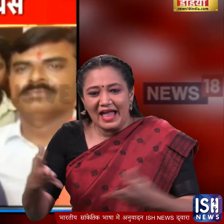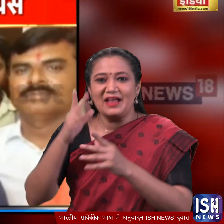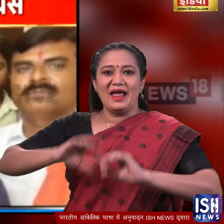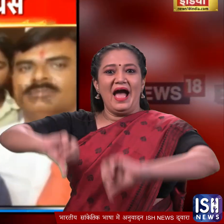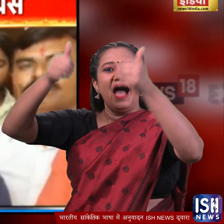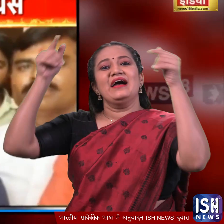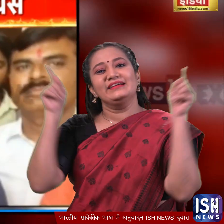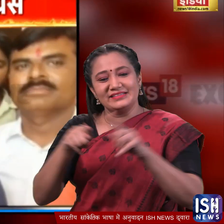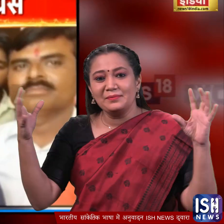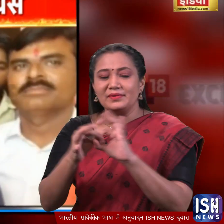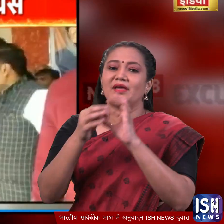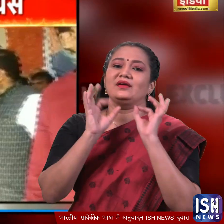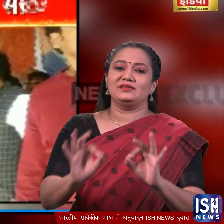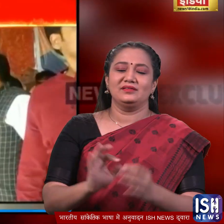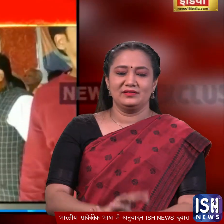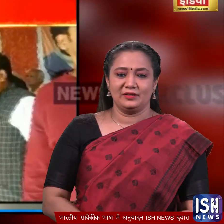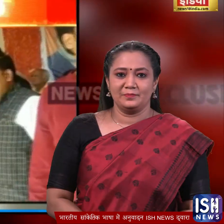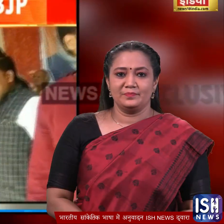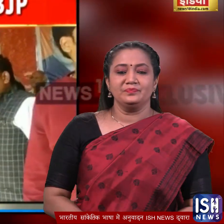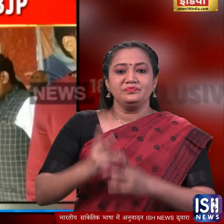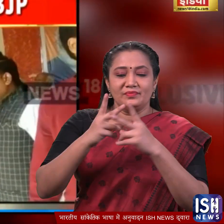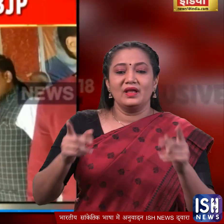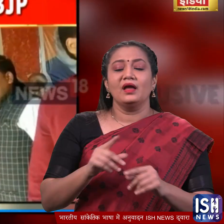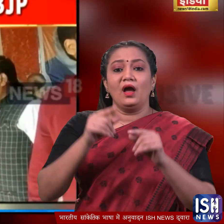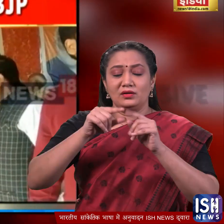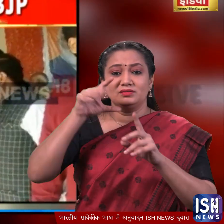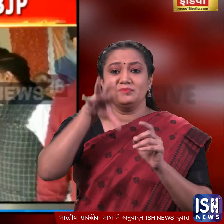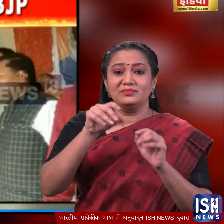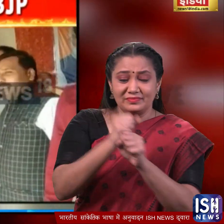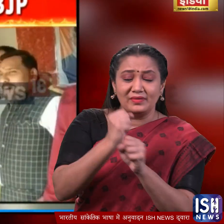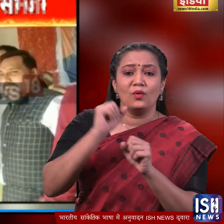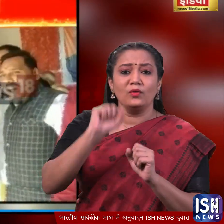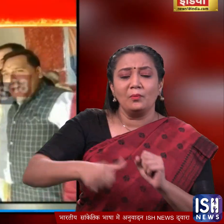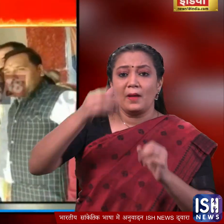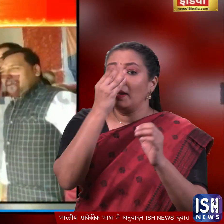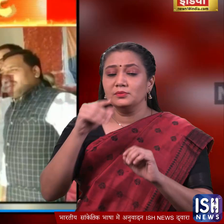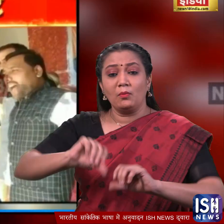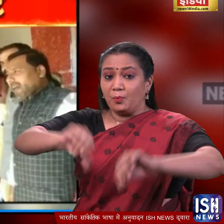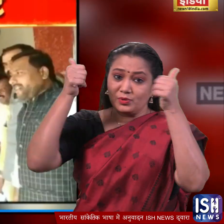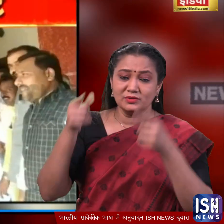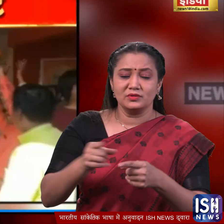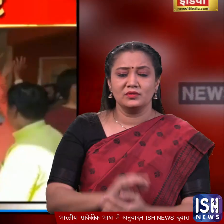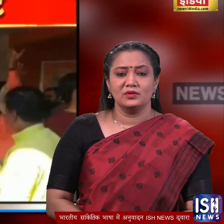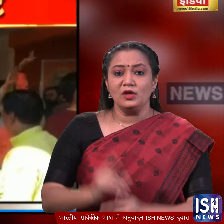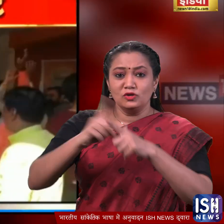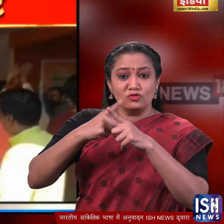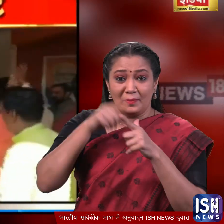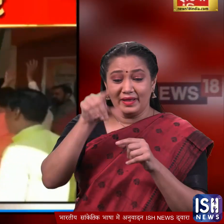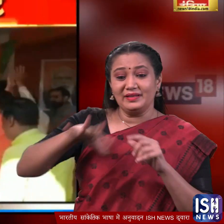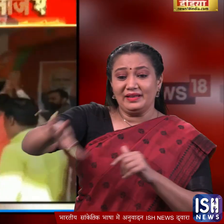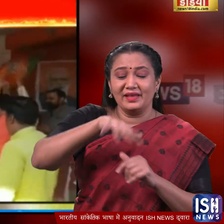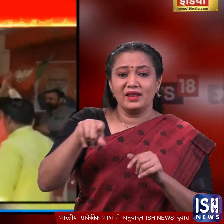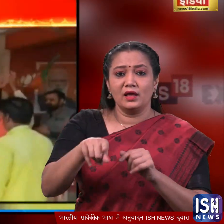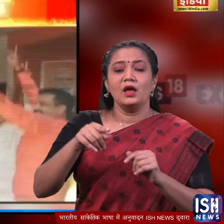जनता ने भारतीय जनता पार्टी को सौंपा है। दूसरी तरफ जोबट विधानसभा सीट पर मिली जीत को बीजेपी एक बड़ी कामयाबी मान रही है, क्योंकि जोबट